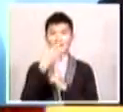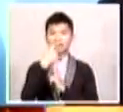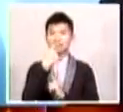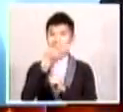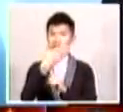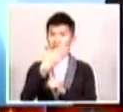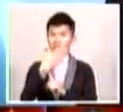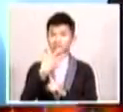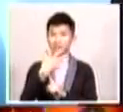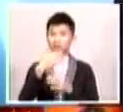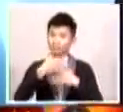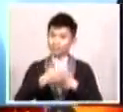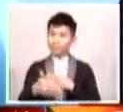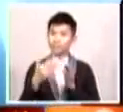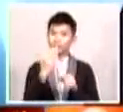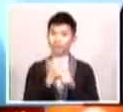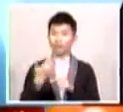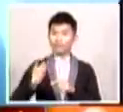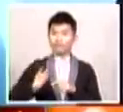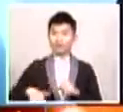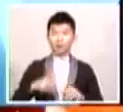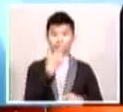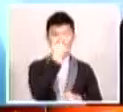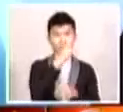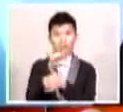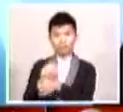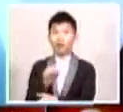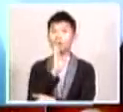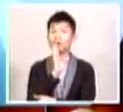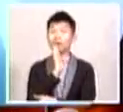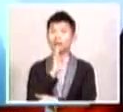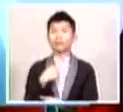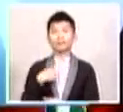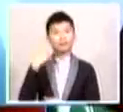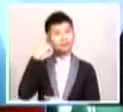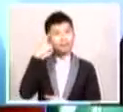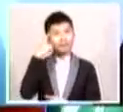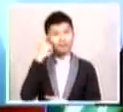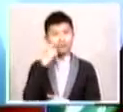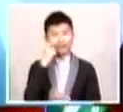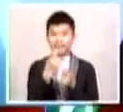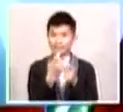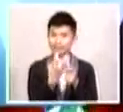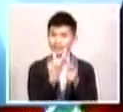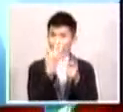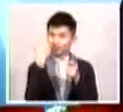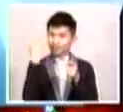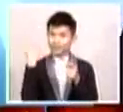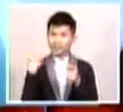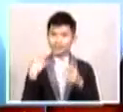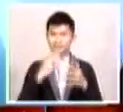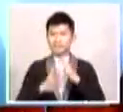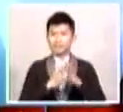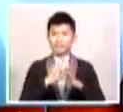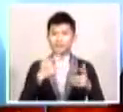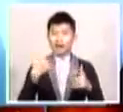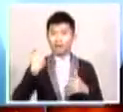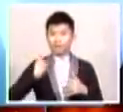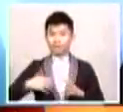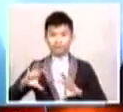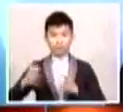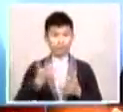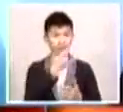过程中，法国完全被德国占领。很难想象，几年前还战得你死我活的法国